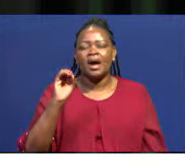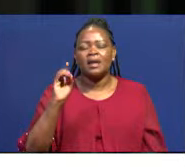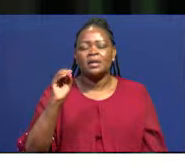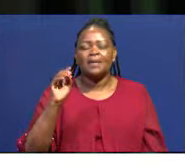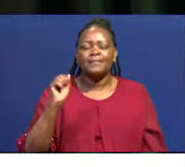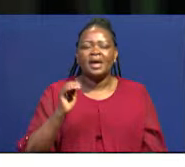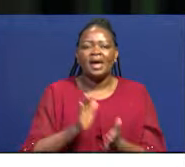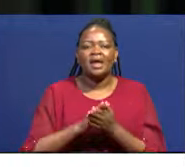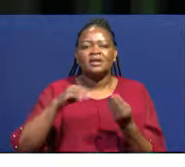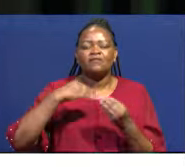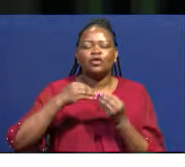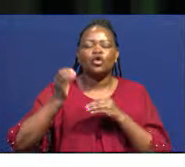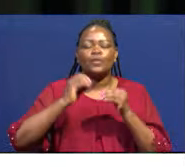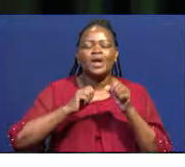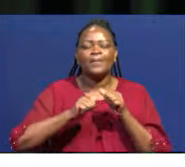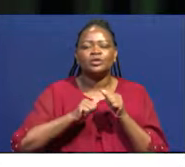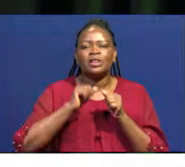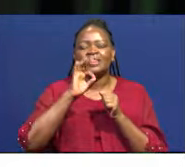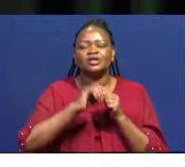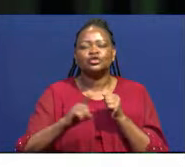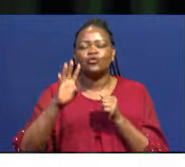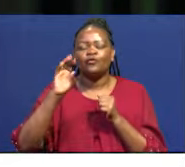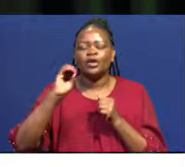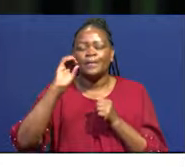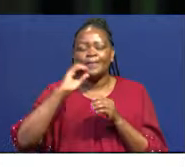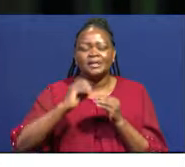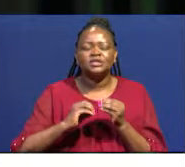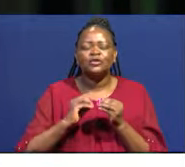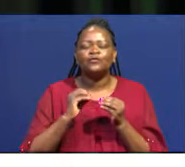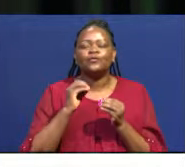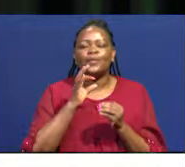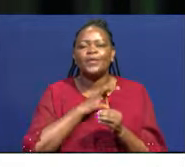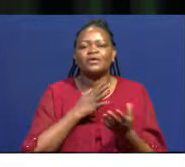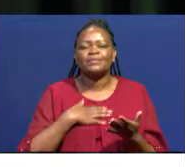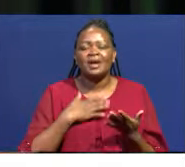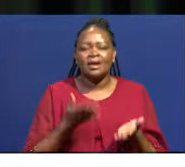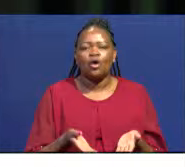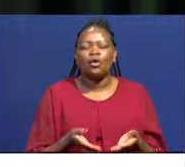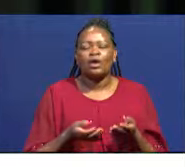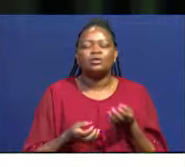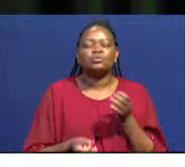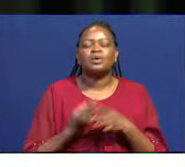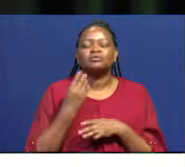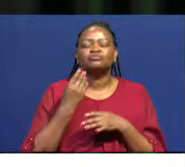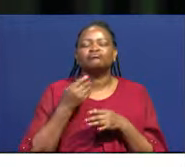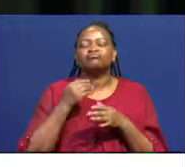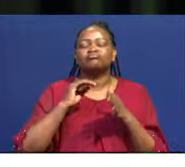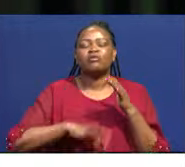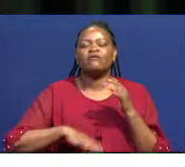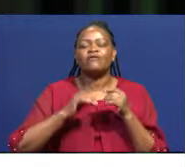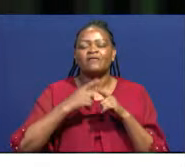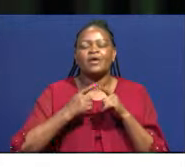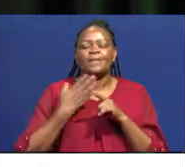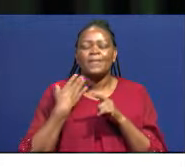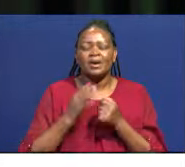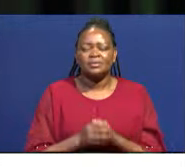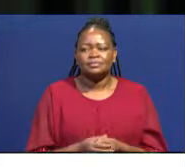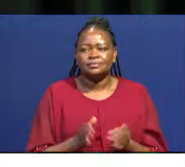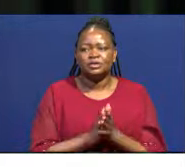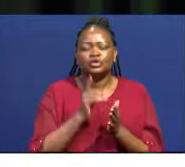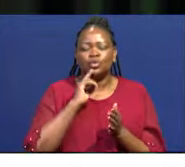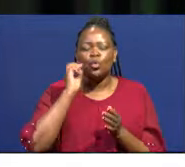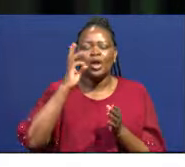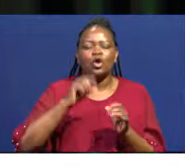well, contributing about between 30% and 40% of our profit now. Products we launched less than 5 years back. And so